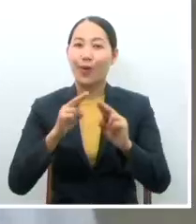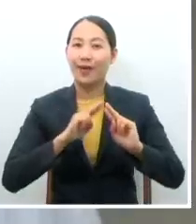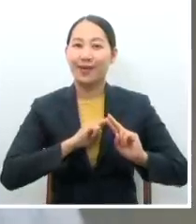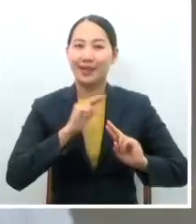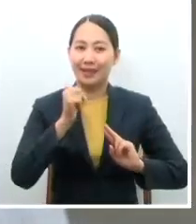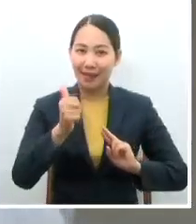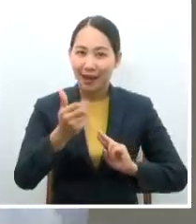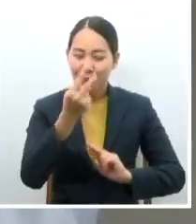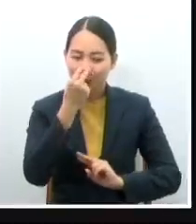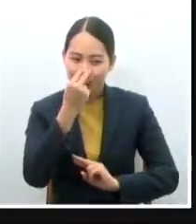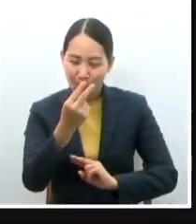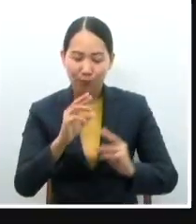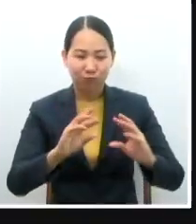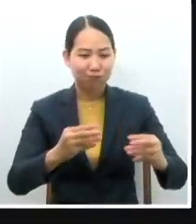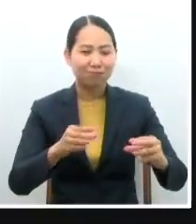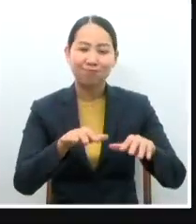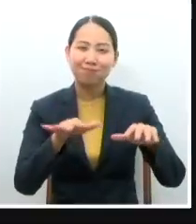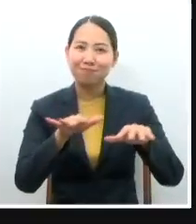เดิม